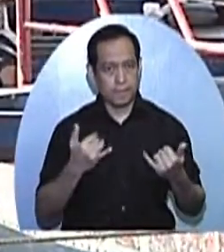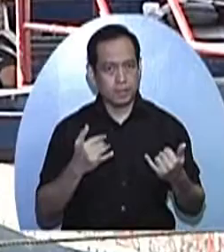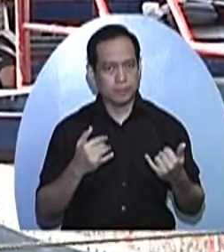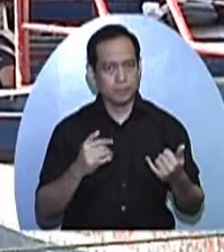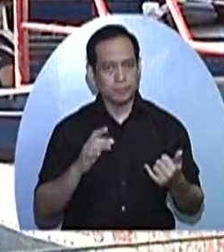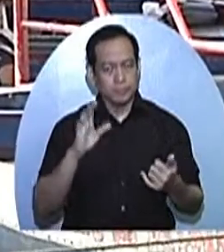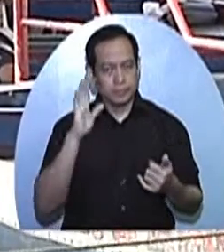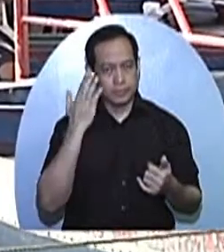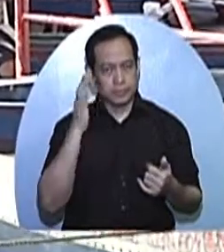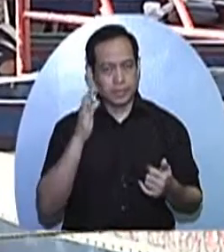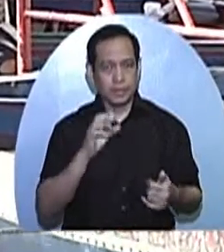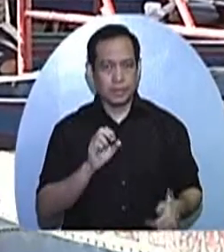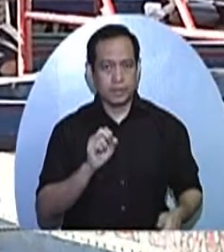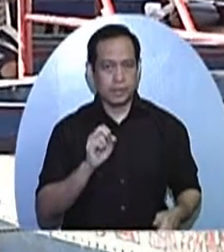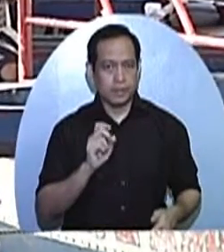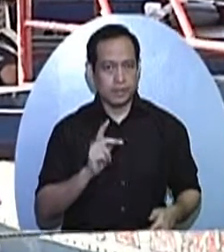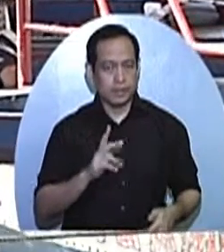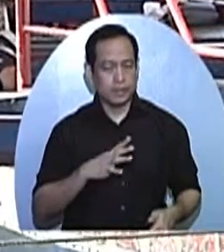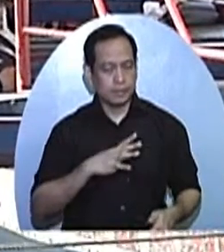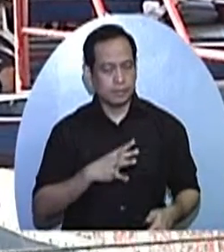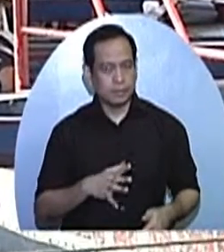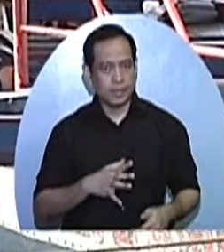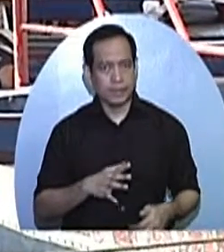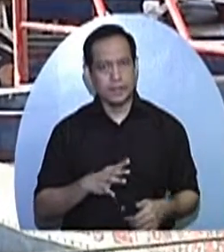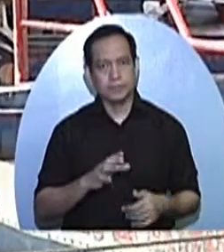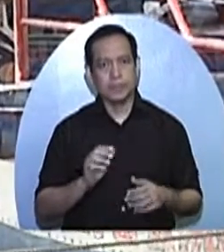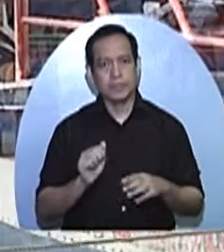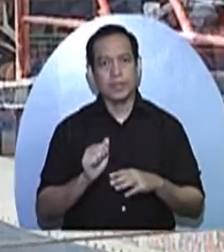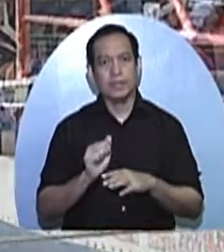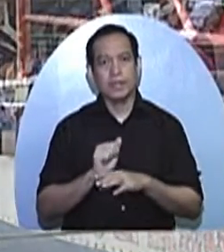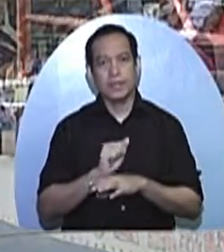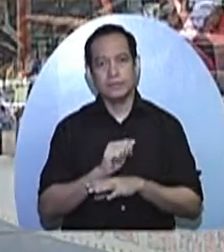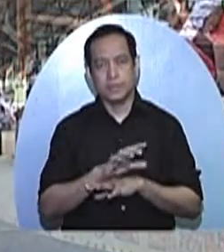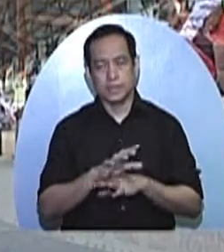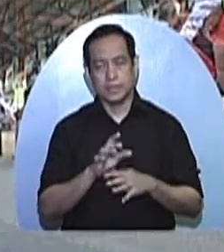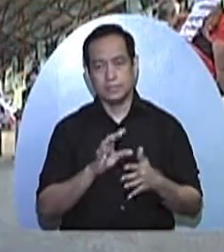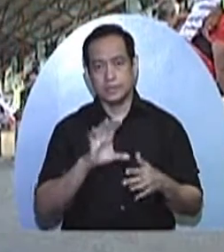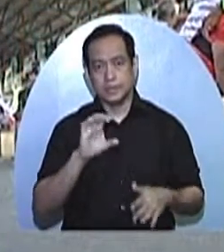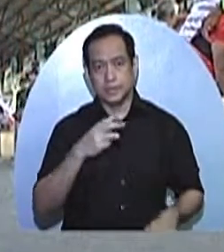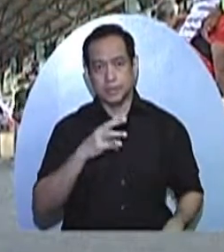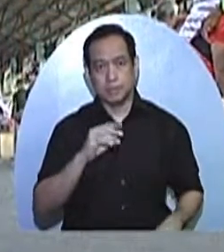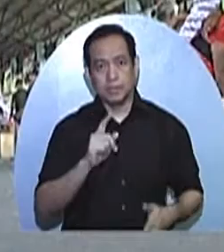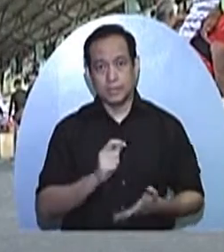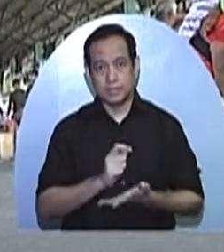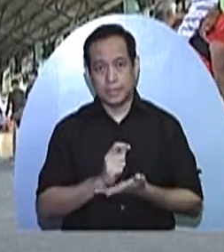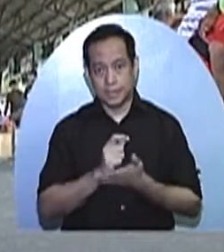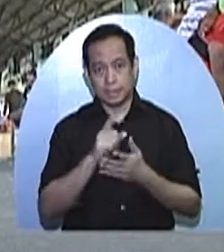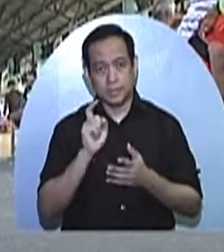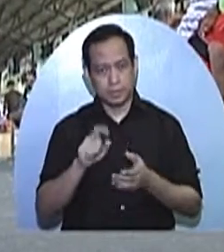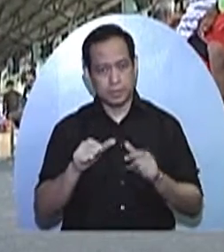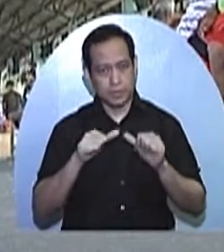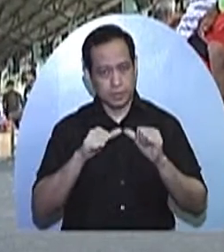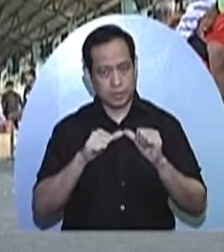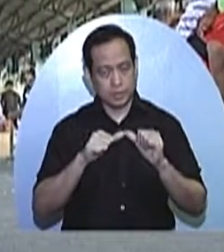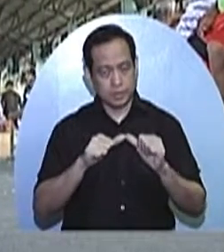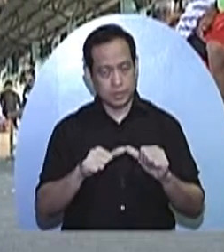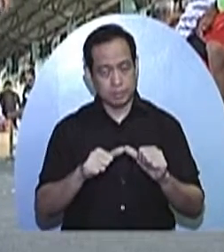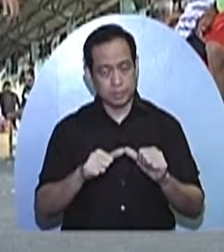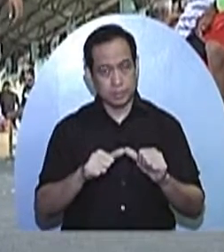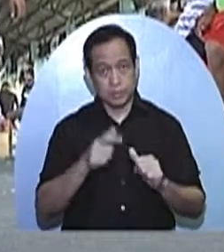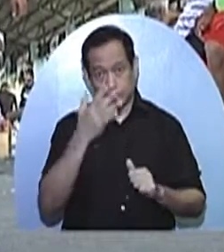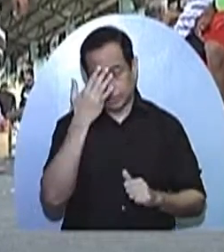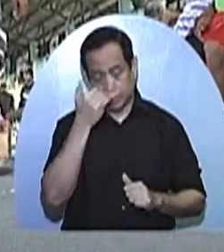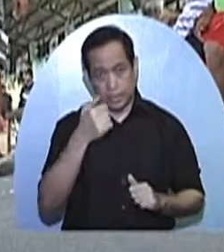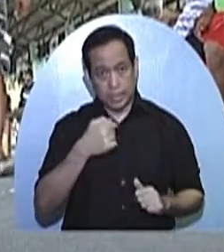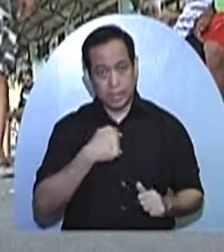medyo okay naman po yung epekto sa kanya ng chemotherapy. Kailangan lang po ay dire-diretso po.